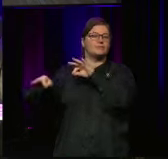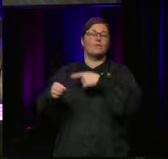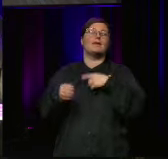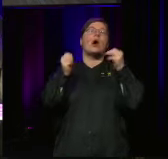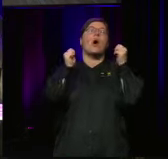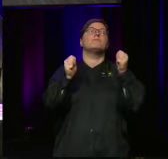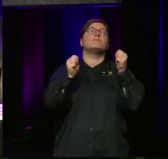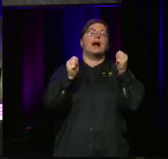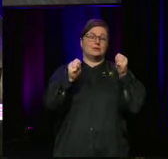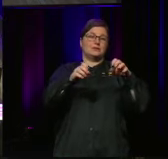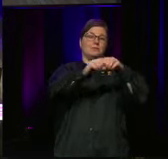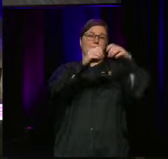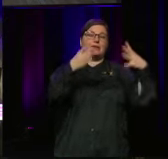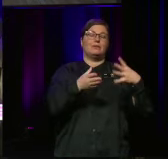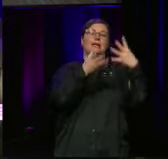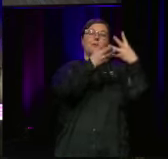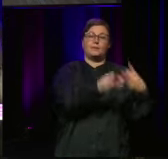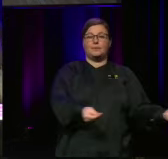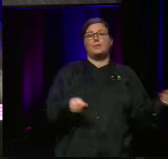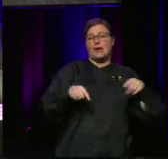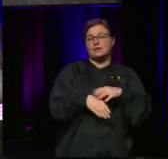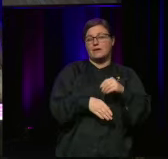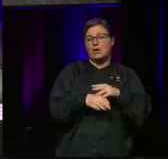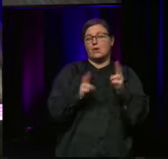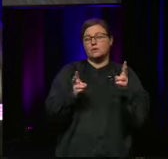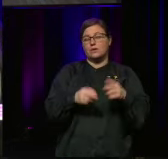gäller pandemin även här i Sverige.